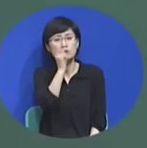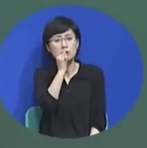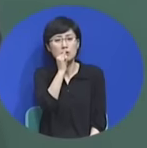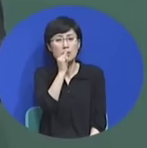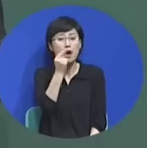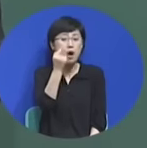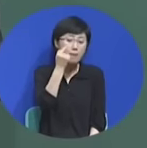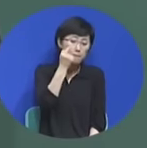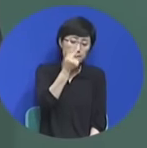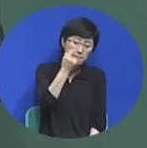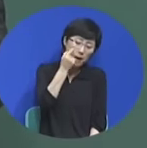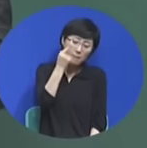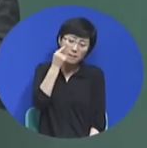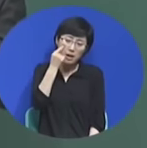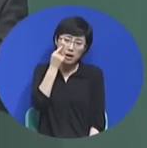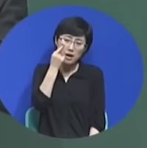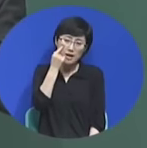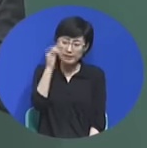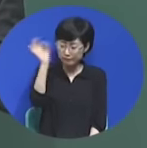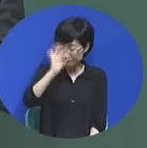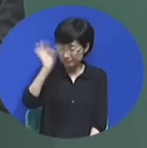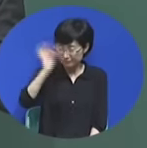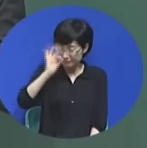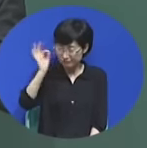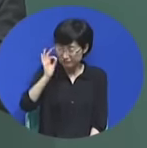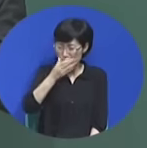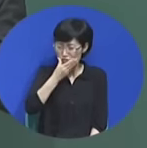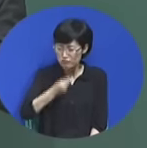보이는 거 가지고 복복복 한다니까요.